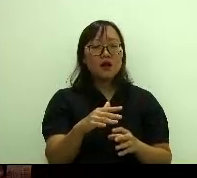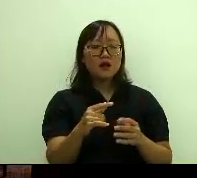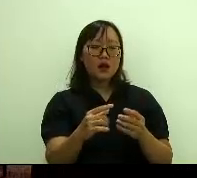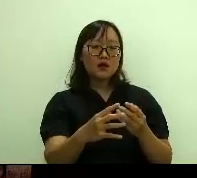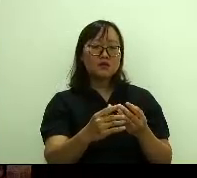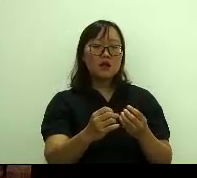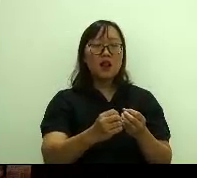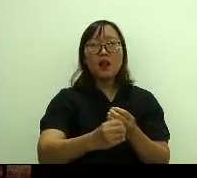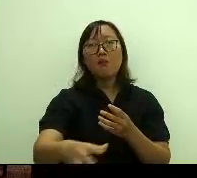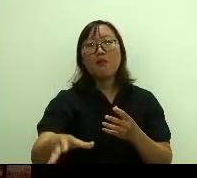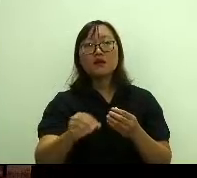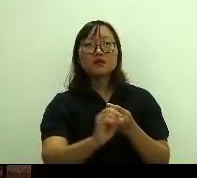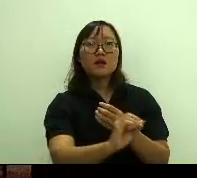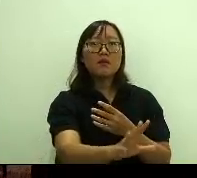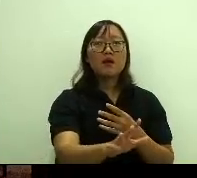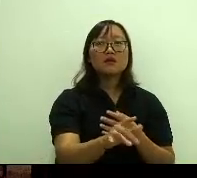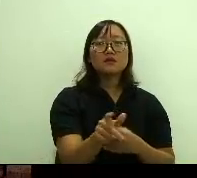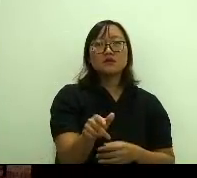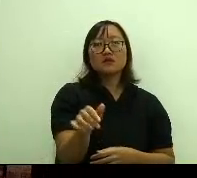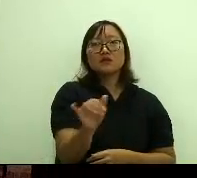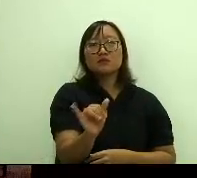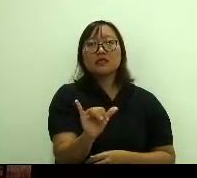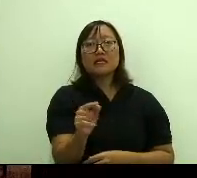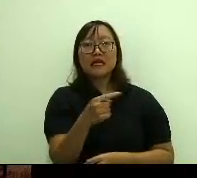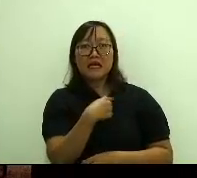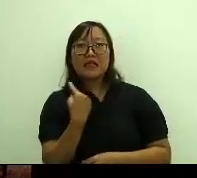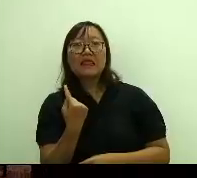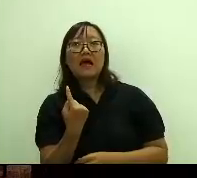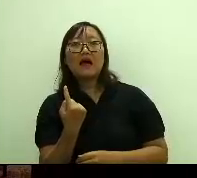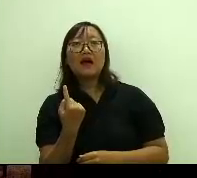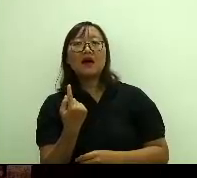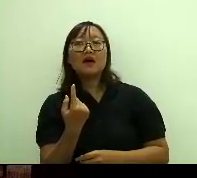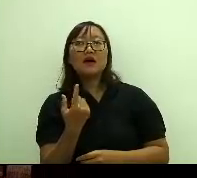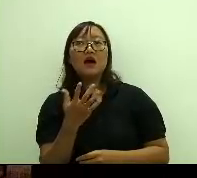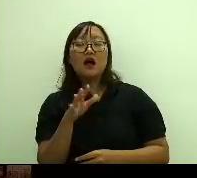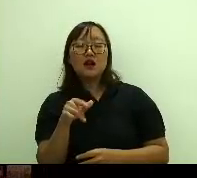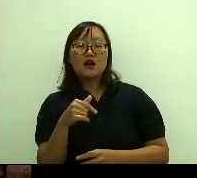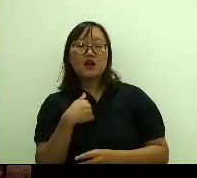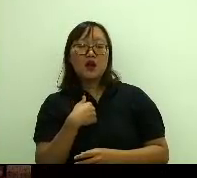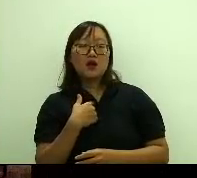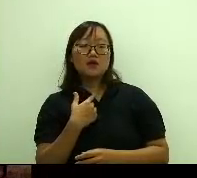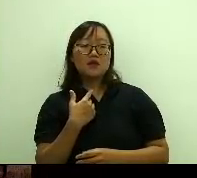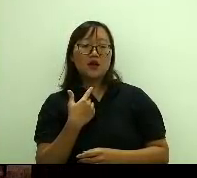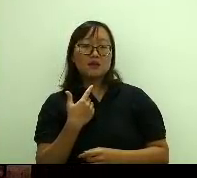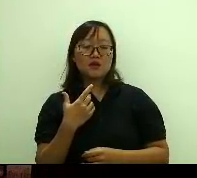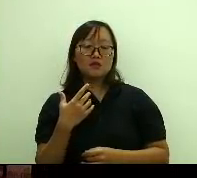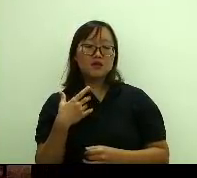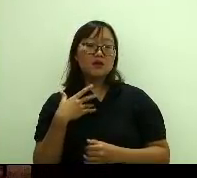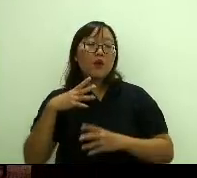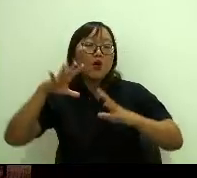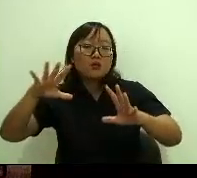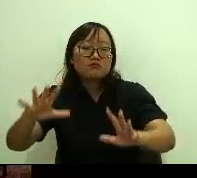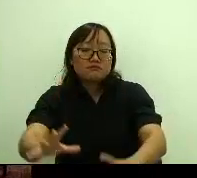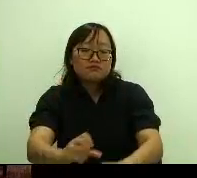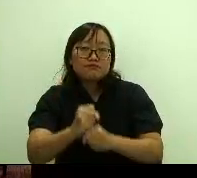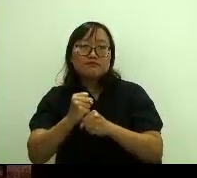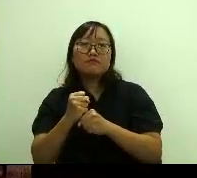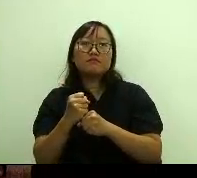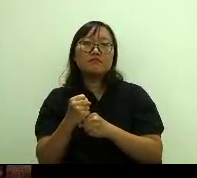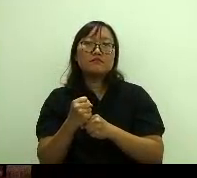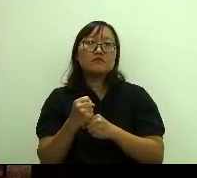atau kepada kehormatan dunia, sesuatu yang seakan-akan menyelamatkan kita, tetapi justru